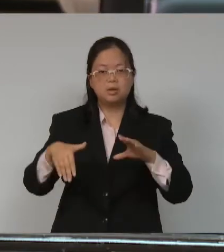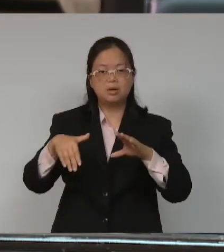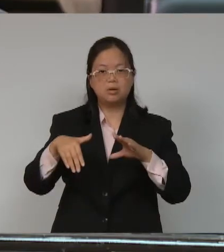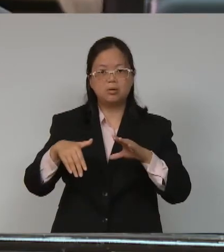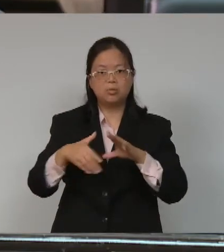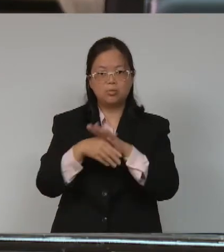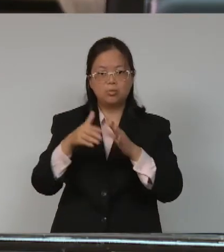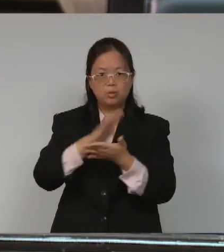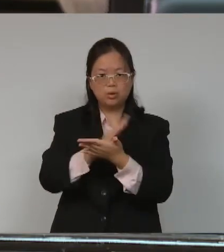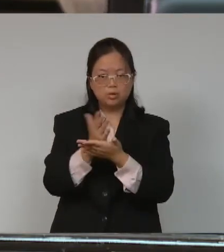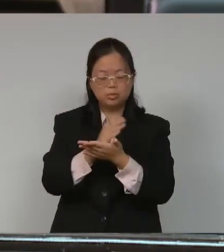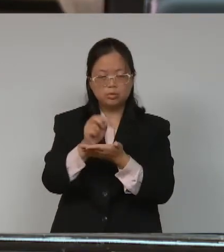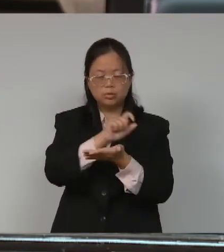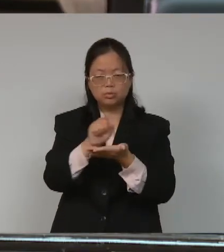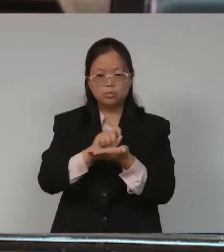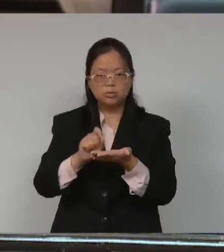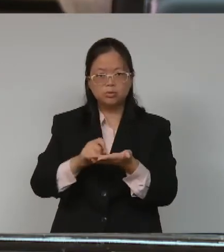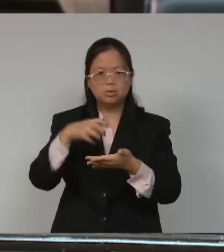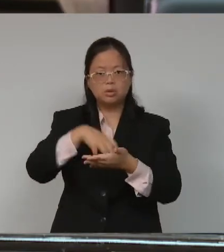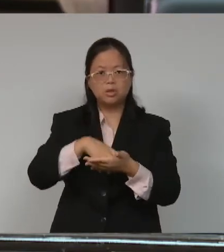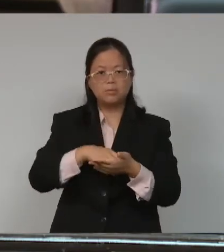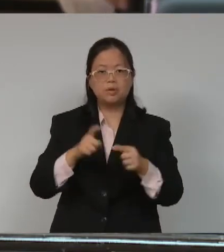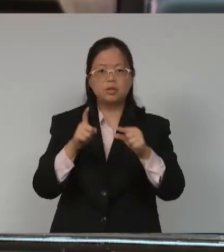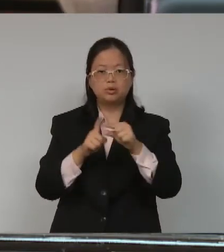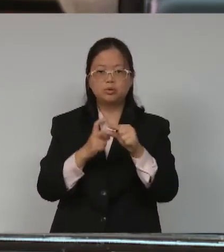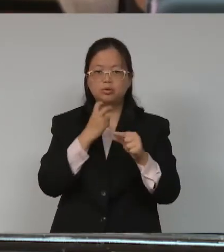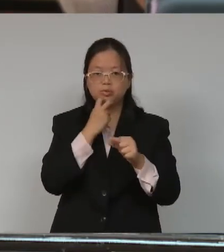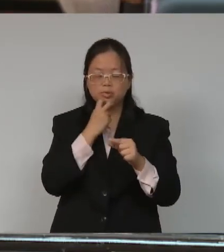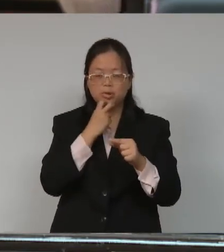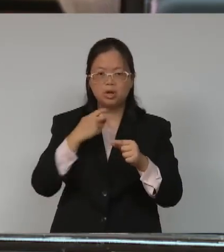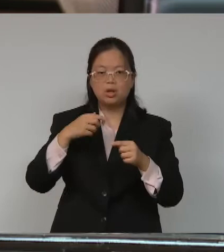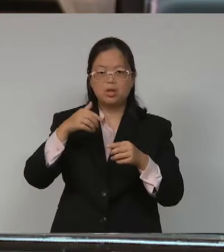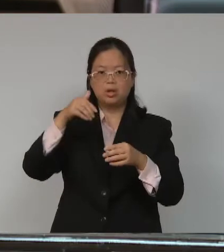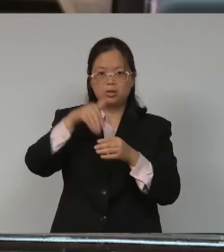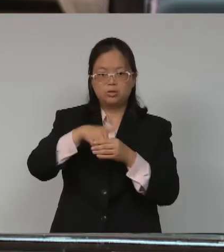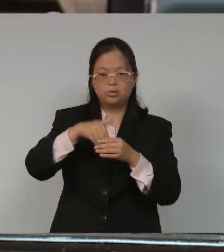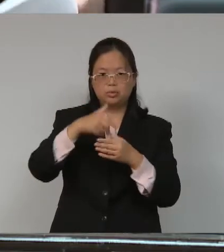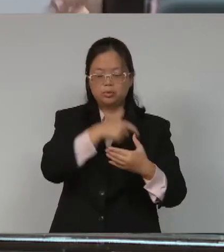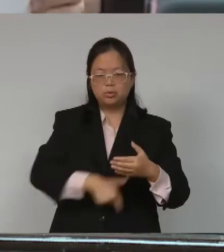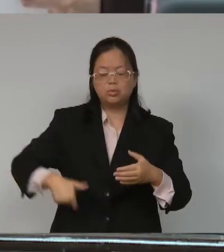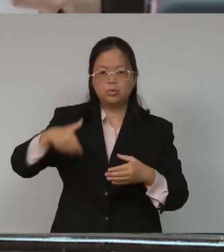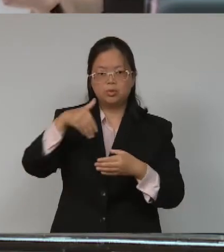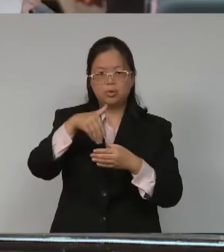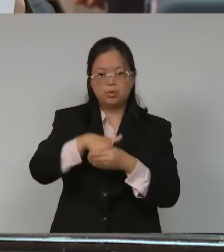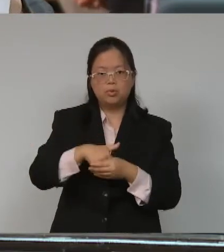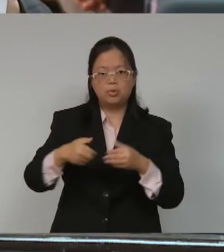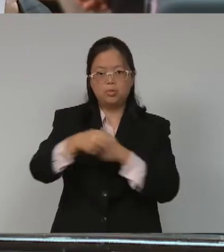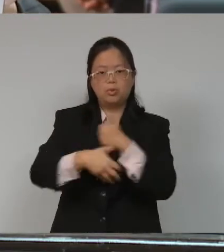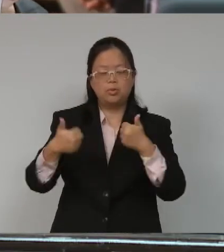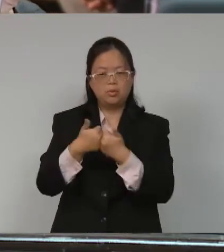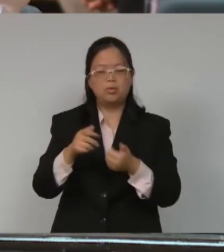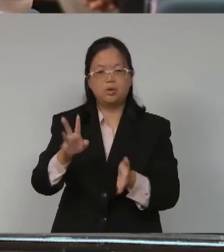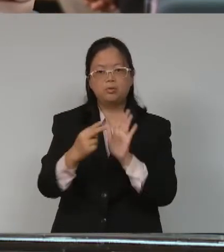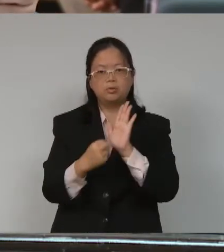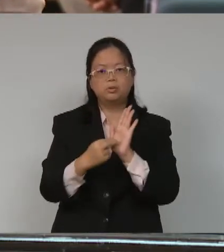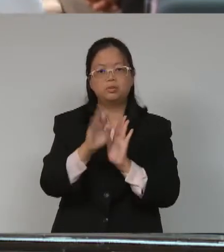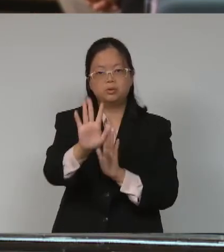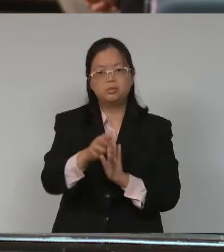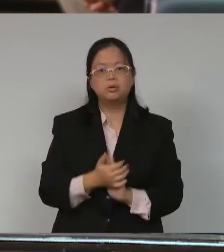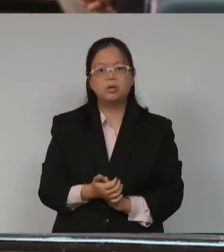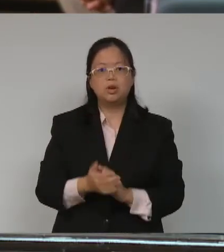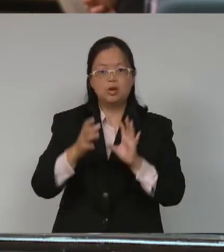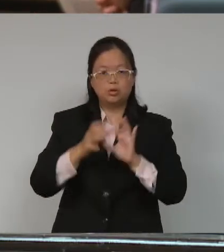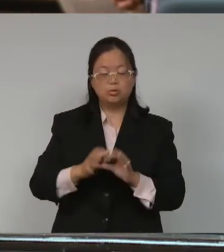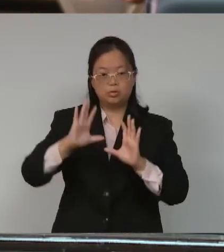呢，大概中选会呢也做这样的一个同样的说明，就是除了总统的那一个之外呢，其他三种